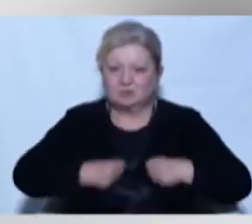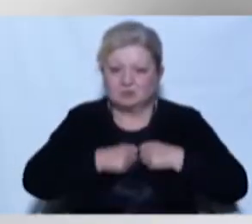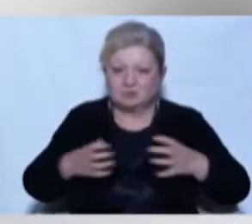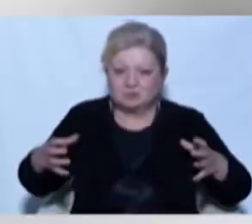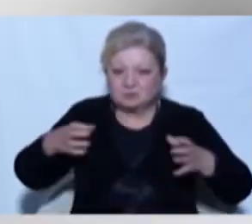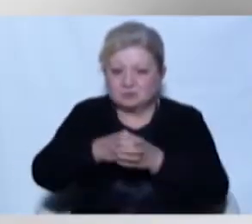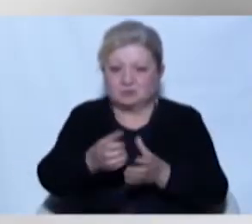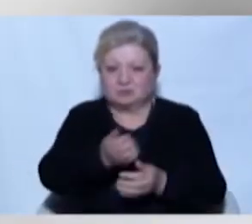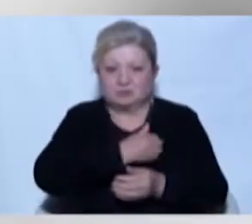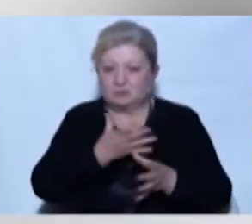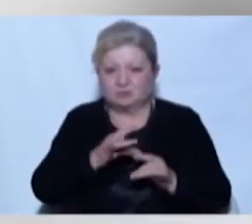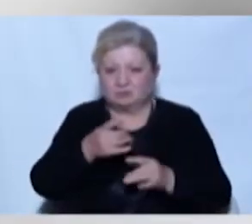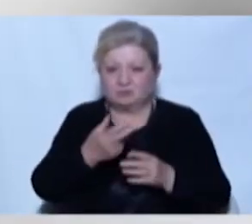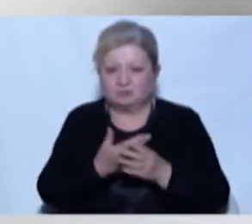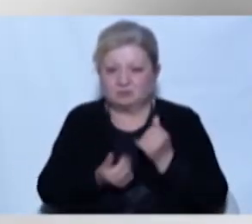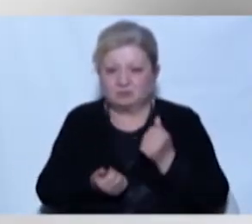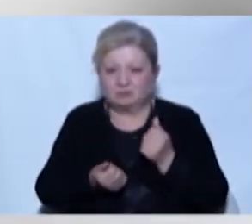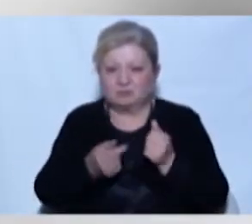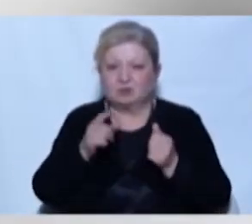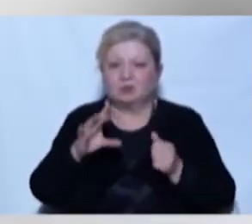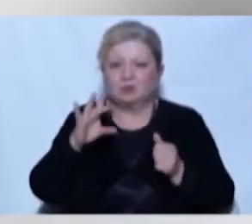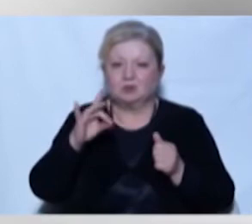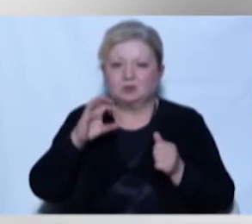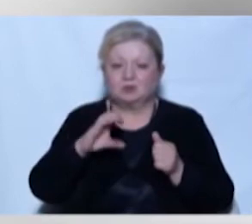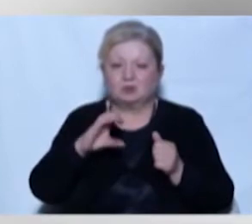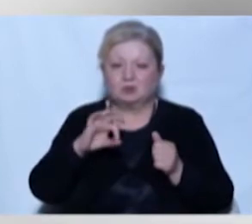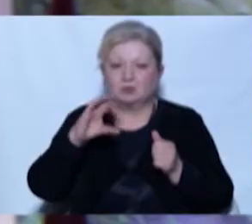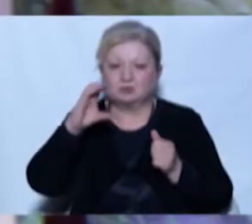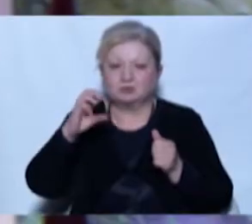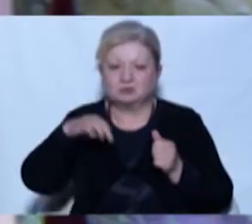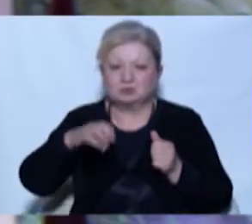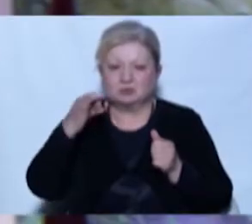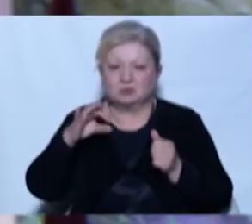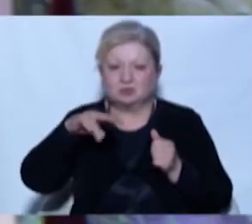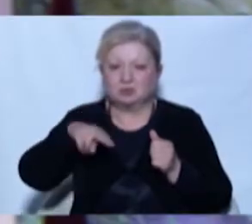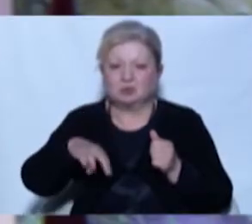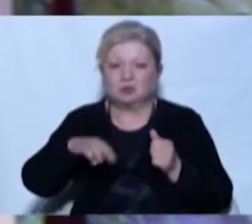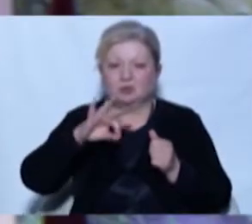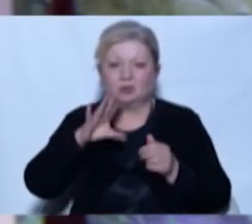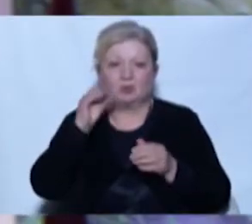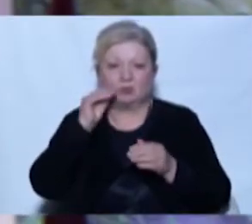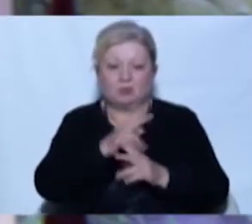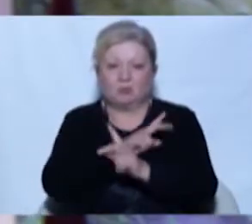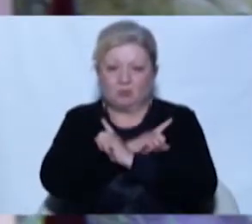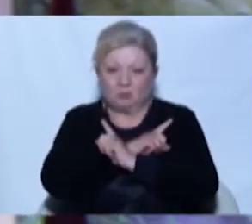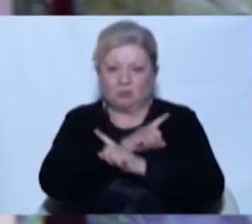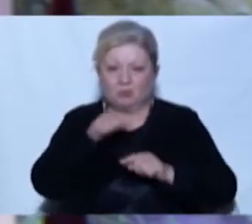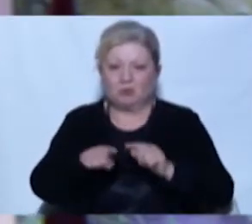როდესაც ქვეყნის ლიდერი იოსეფ ბროს ტიტო გარდაიცვალა, ქვეყანაში დაიწყო დეცენტრალიზაციის პროცესები